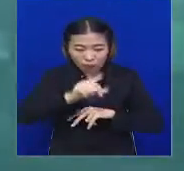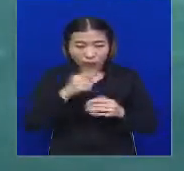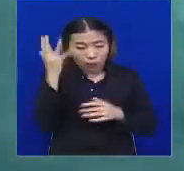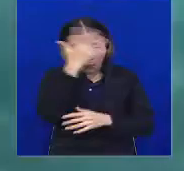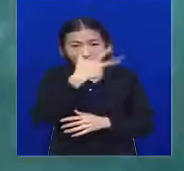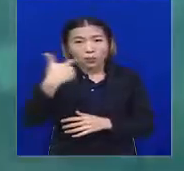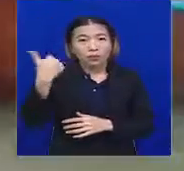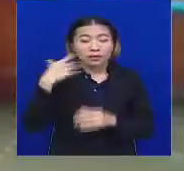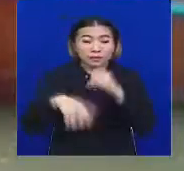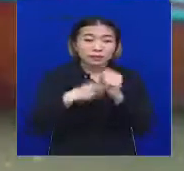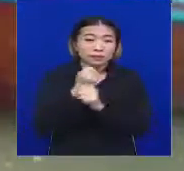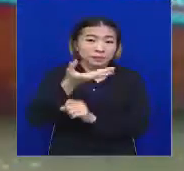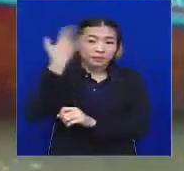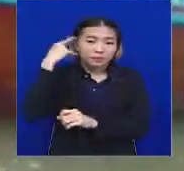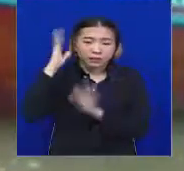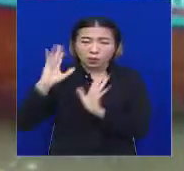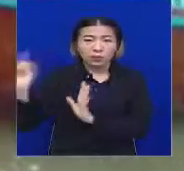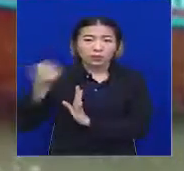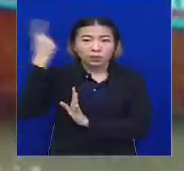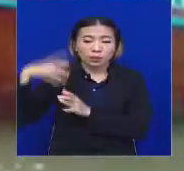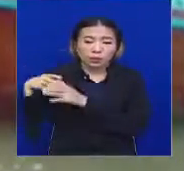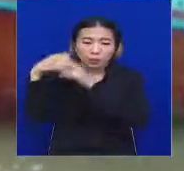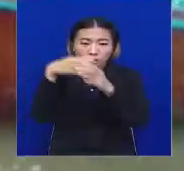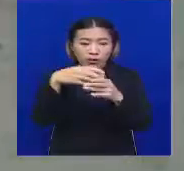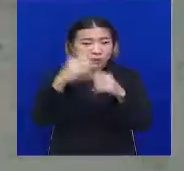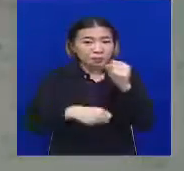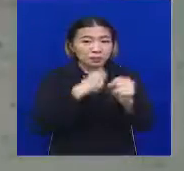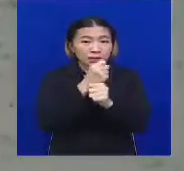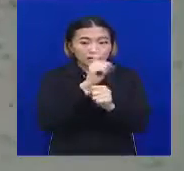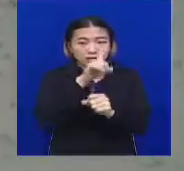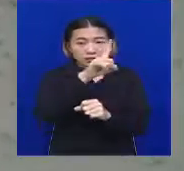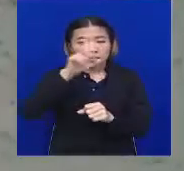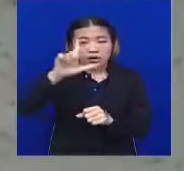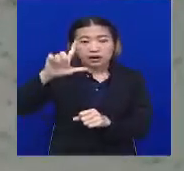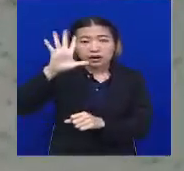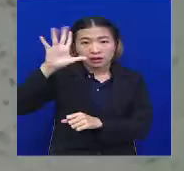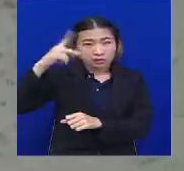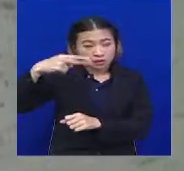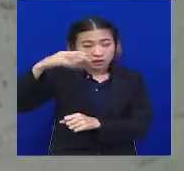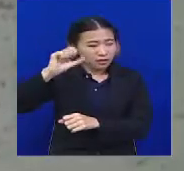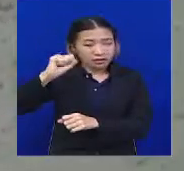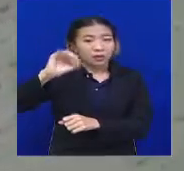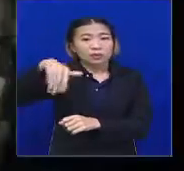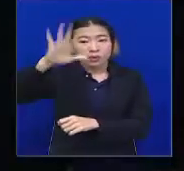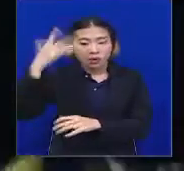หลายปีที่ผ่านมามีนักท่องเที่ยวเดินทางมาเที่ยวเฉลี่ยปีละไม่ต่ำกว่า1,500,000คนซึ่งนักท่องเที่ยวหลักใน